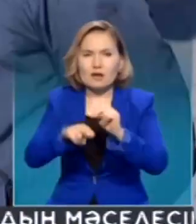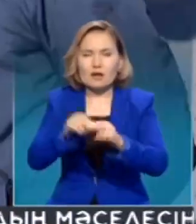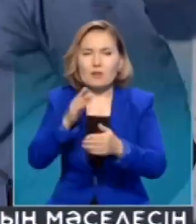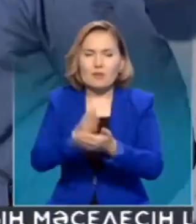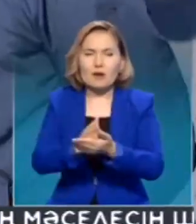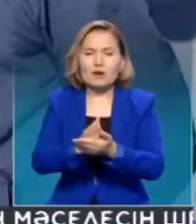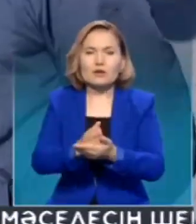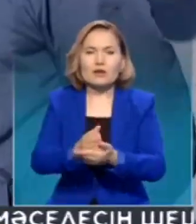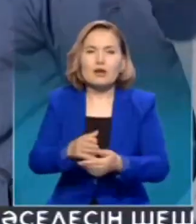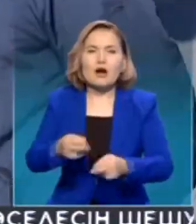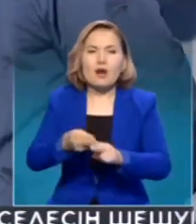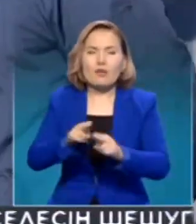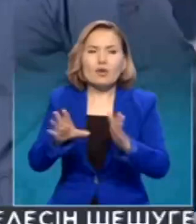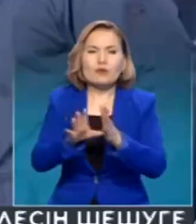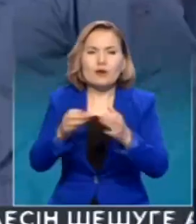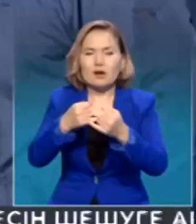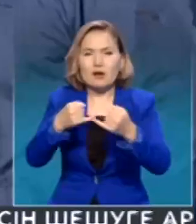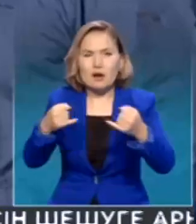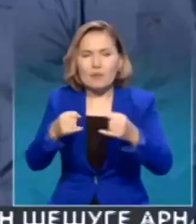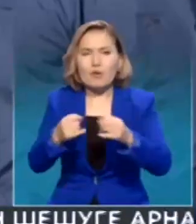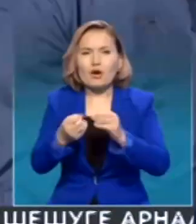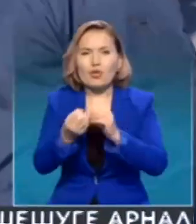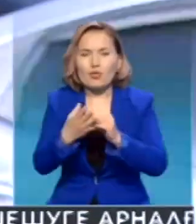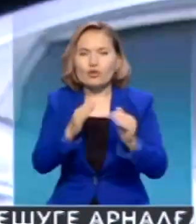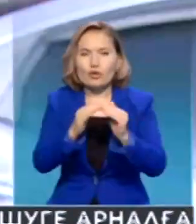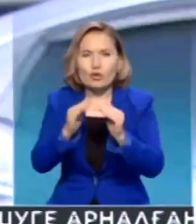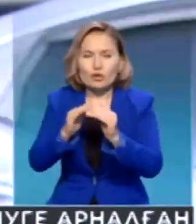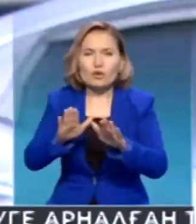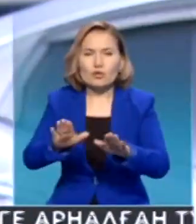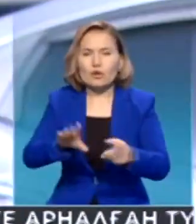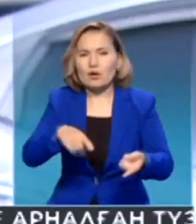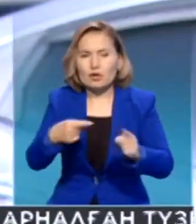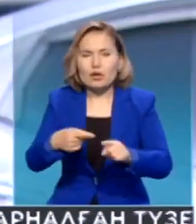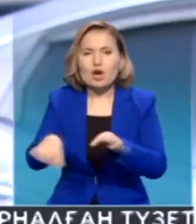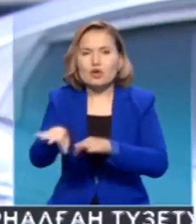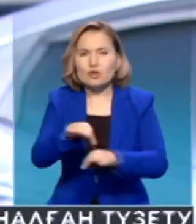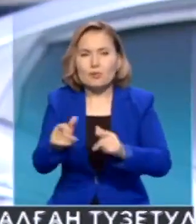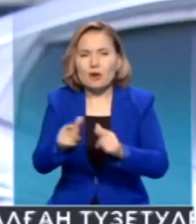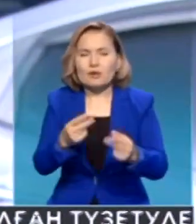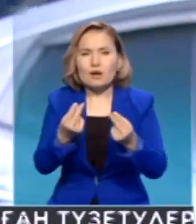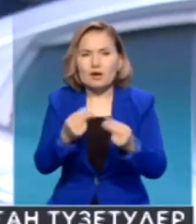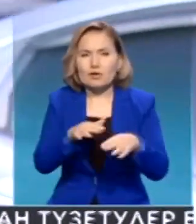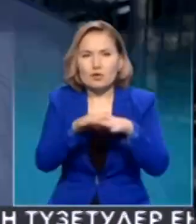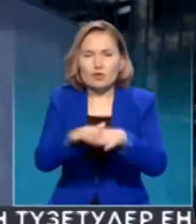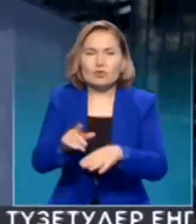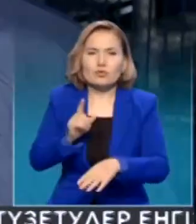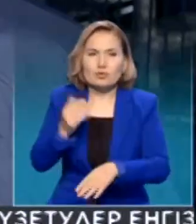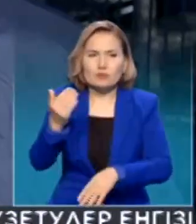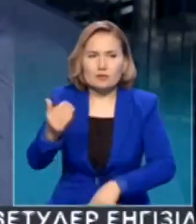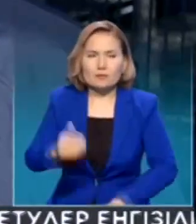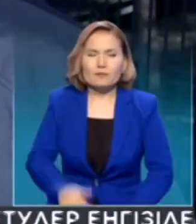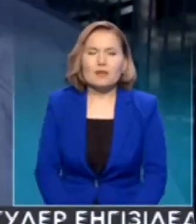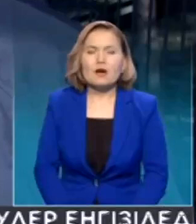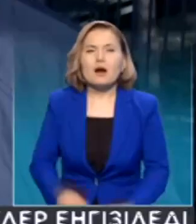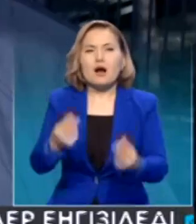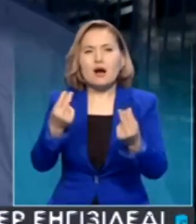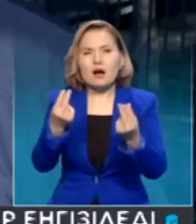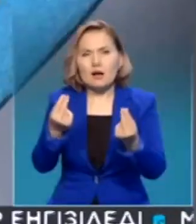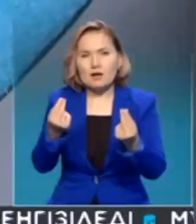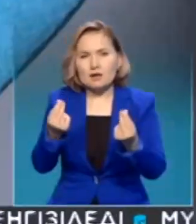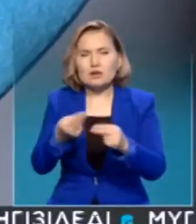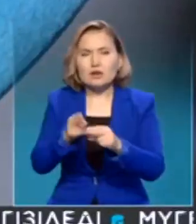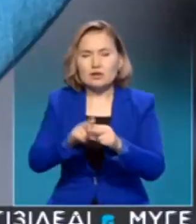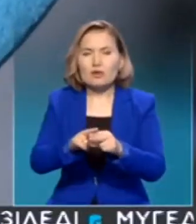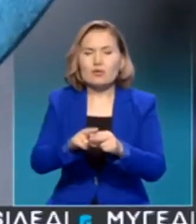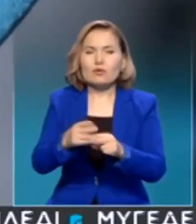әкімдік қауіпті бағана өтетін көшеден 14 үй ғана көшіріледі дейді. Жоба дайын, тек қаржы бөлуін күтіп отыр. Қаржы бюджетный заявка